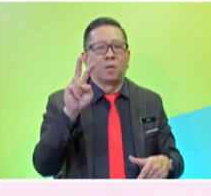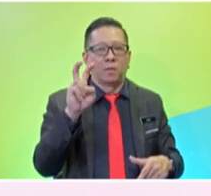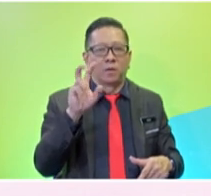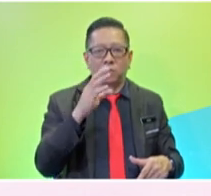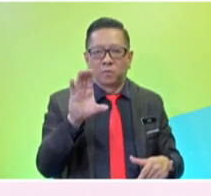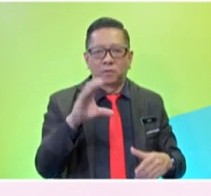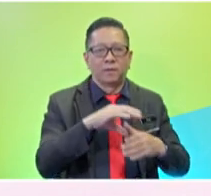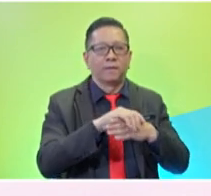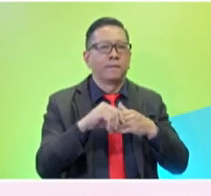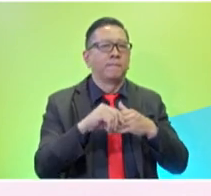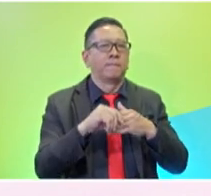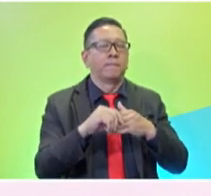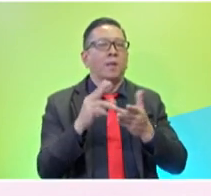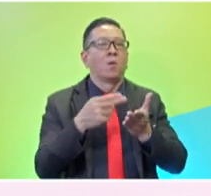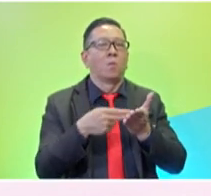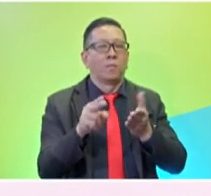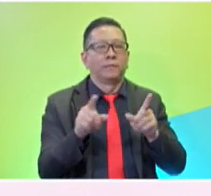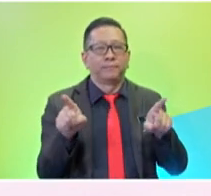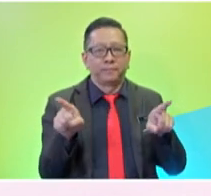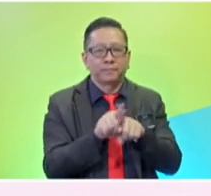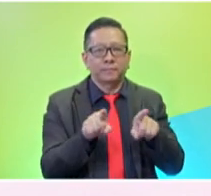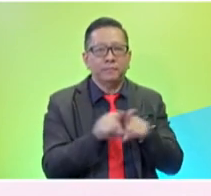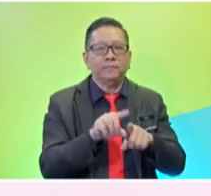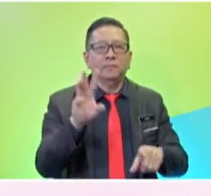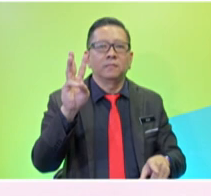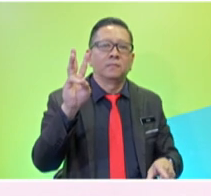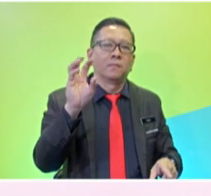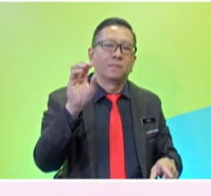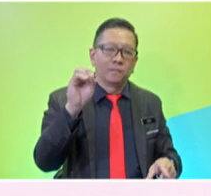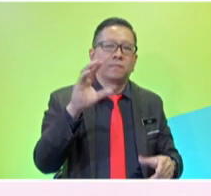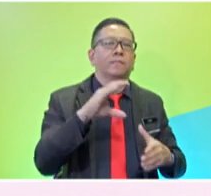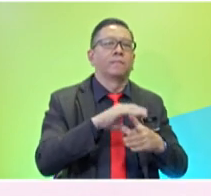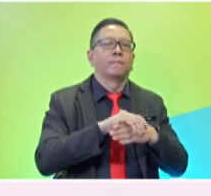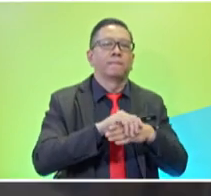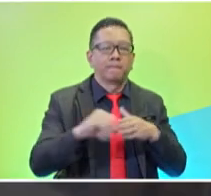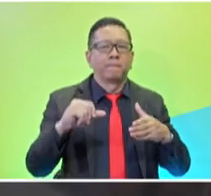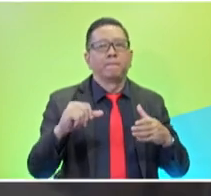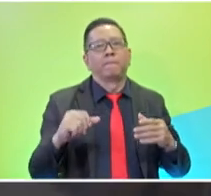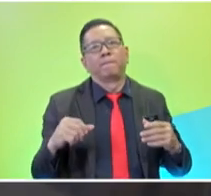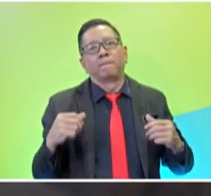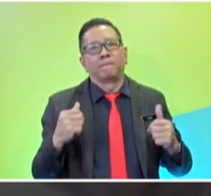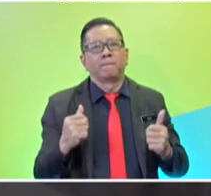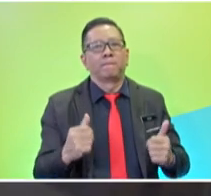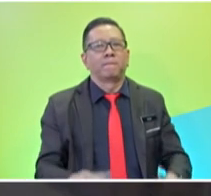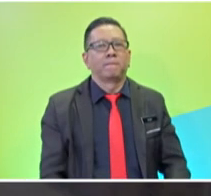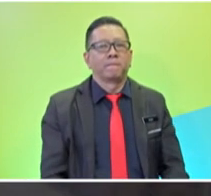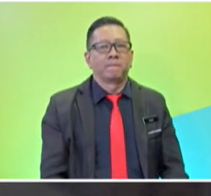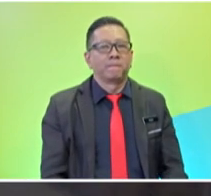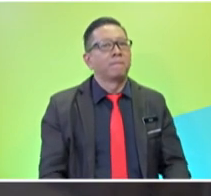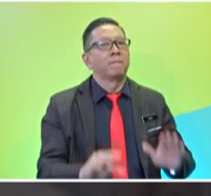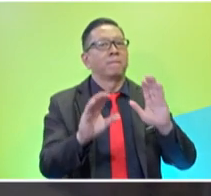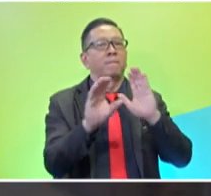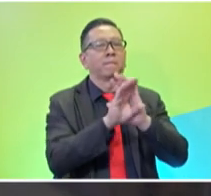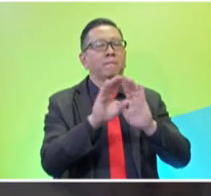maka nilai upahnya adalah bersamaan dengan 65 jadi itu antara eee contoh